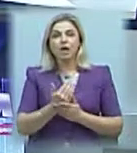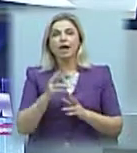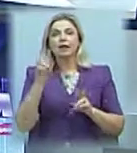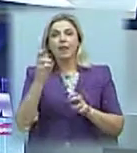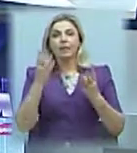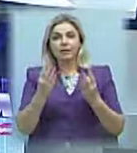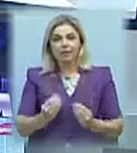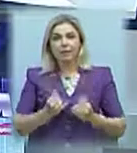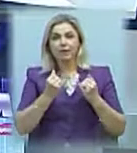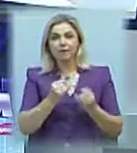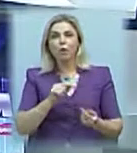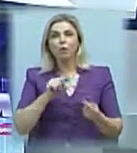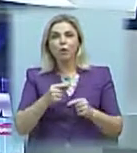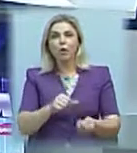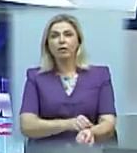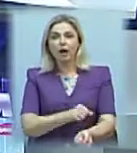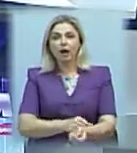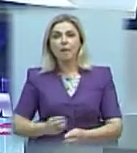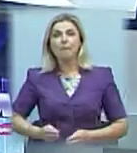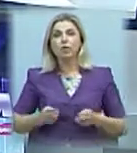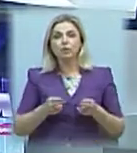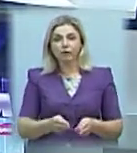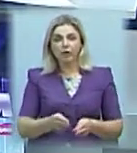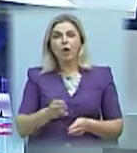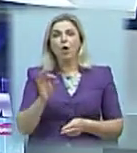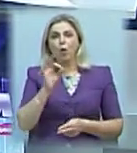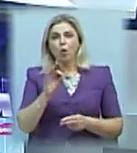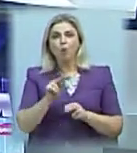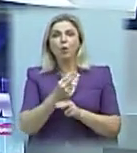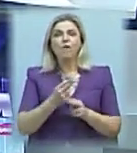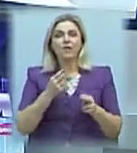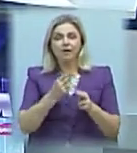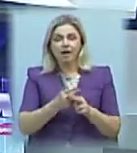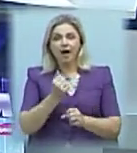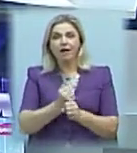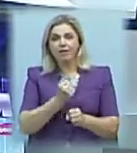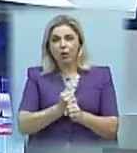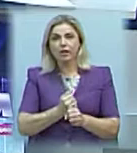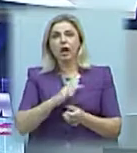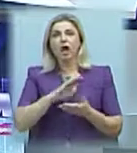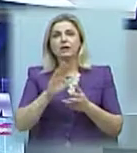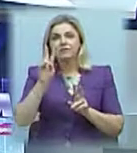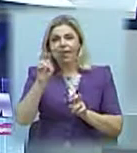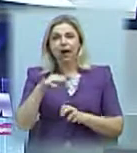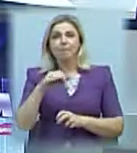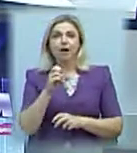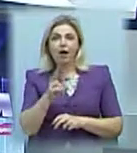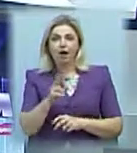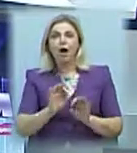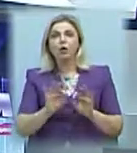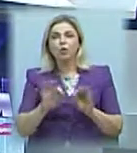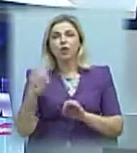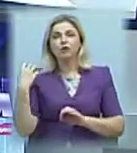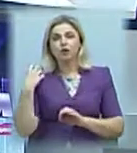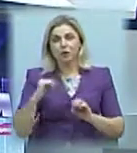дня» присвячений протидії наркозлочинності. Про хід оперативно-профілактичного відпрацювання під умовною назвою МАК розповість